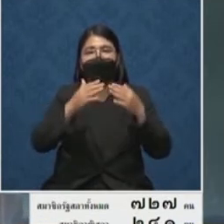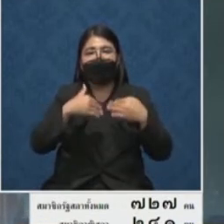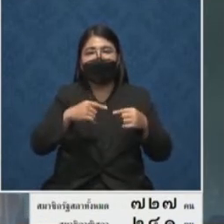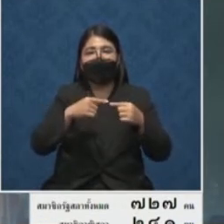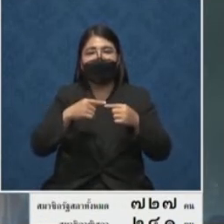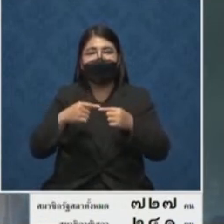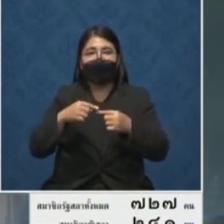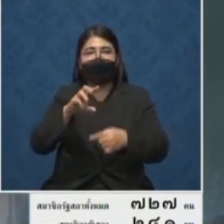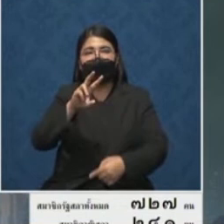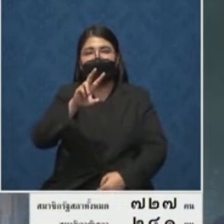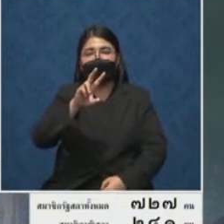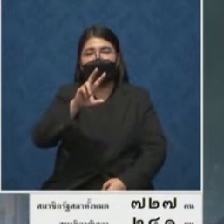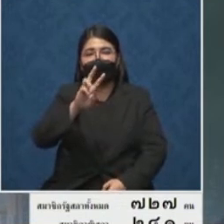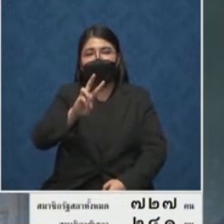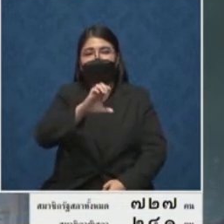4รับหลักการครับ